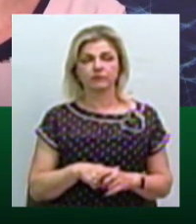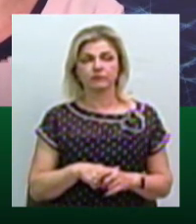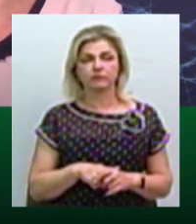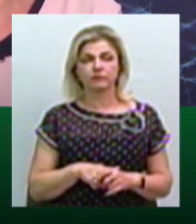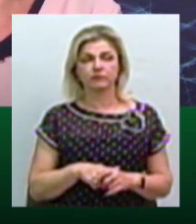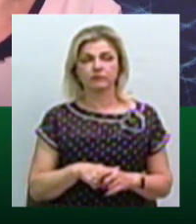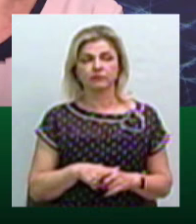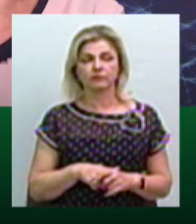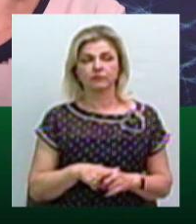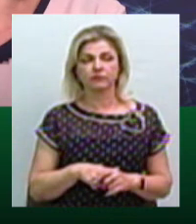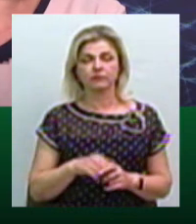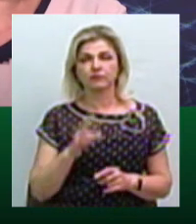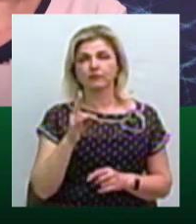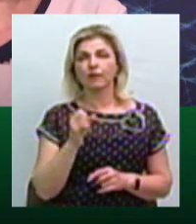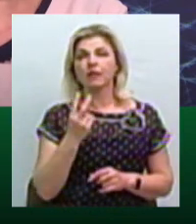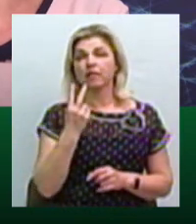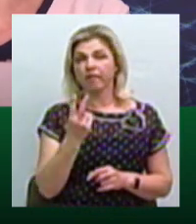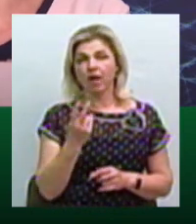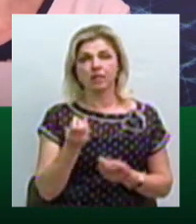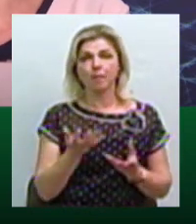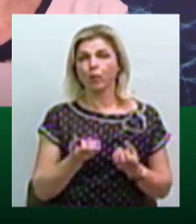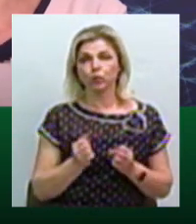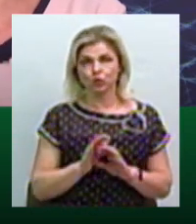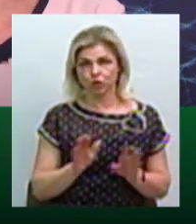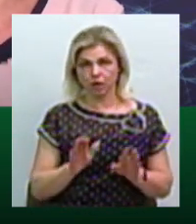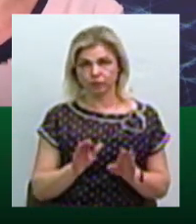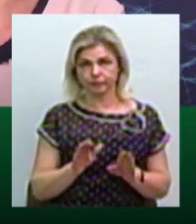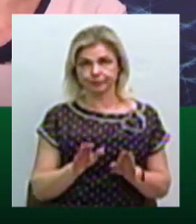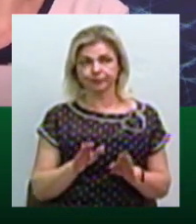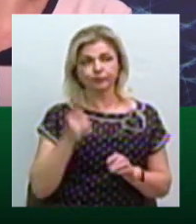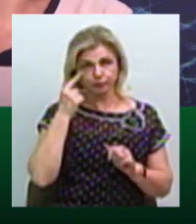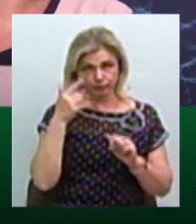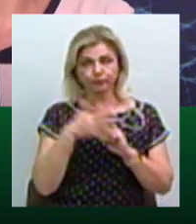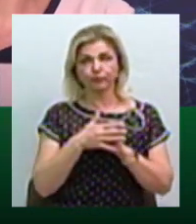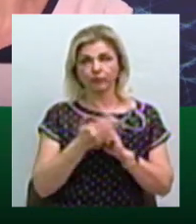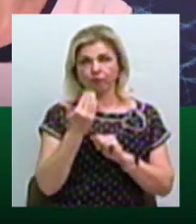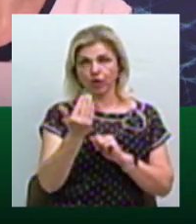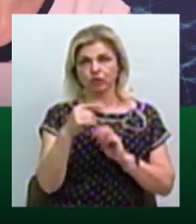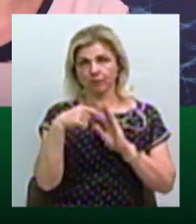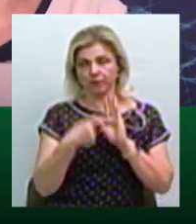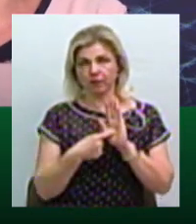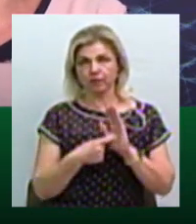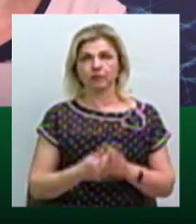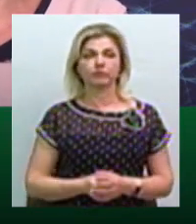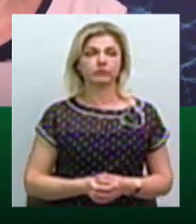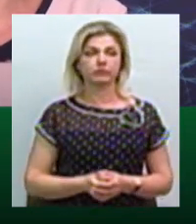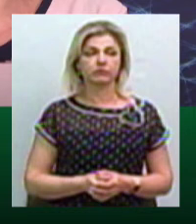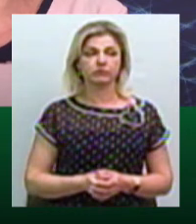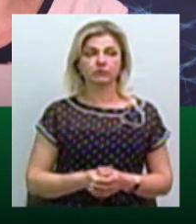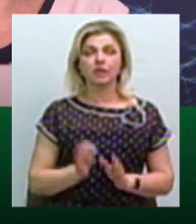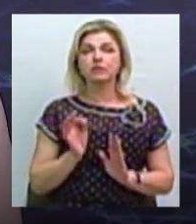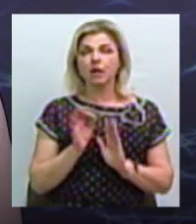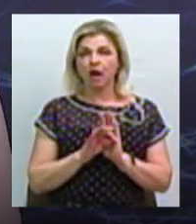ну, два не виходять у мене. Так, ми зрозуміли ваше питання. Будь ласка, Ольга, ваша відповідь. Ну, зразу